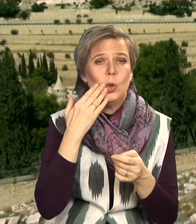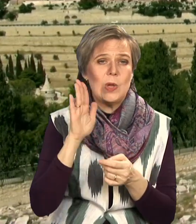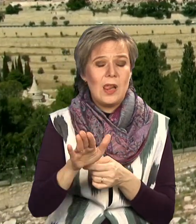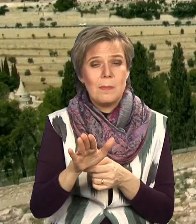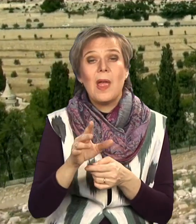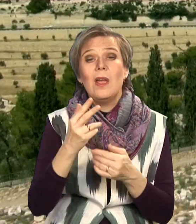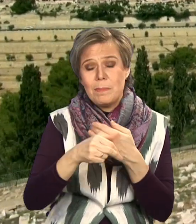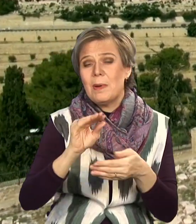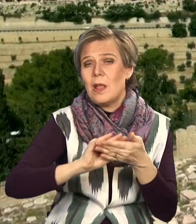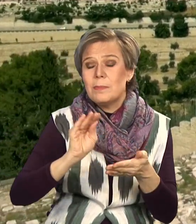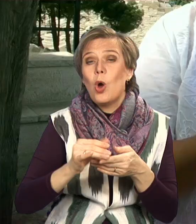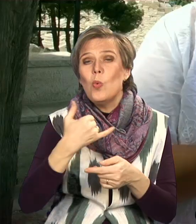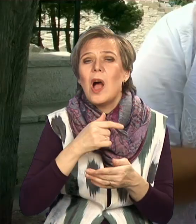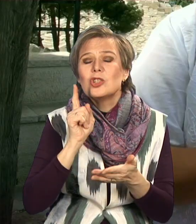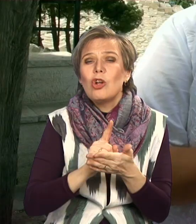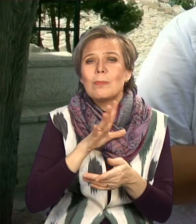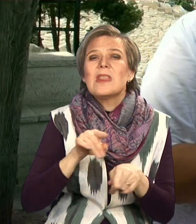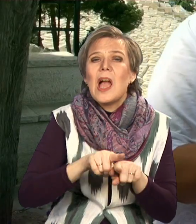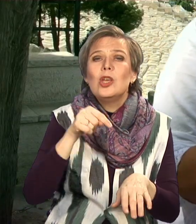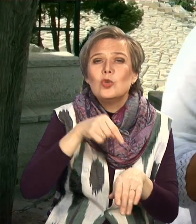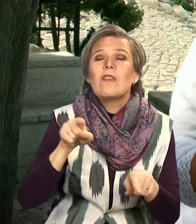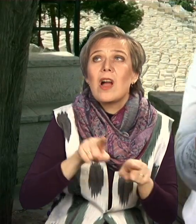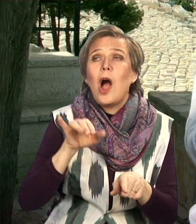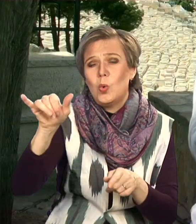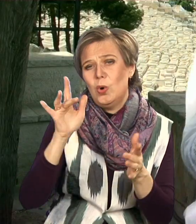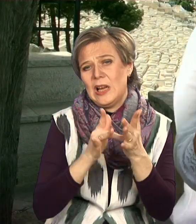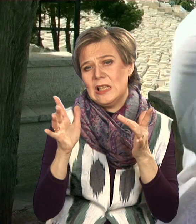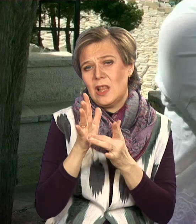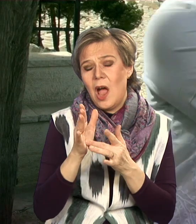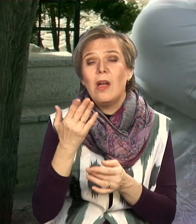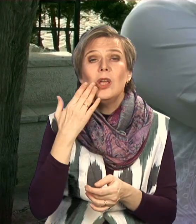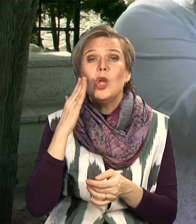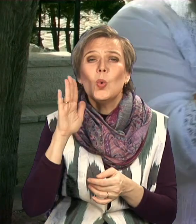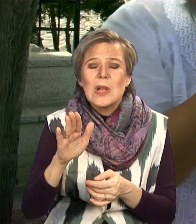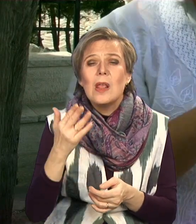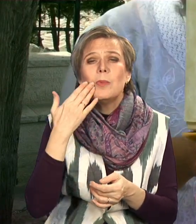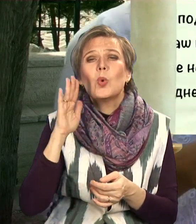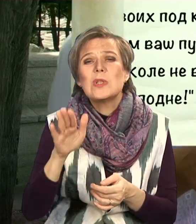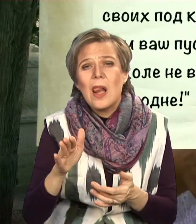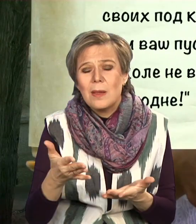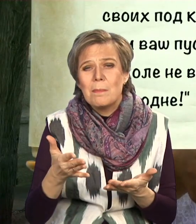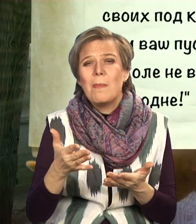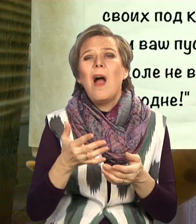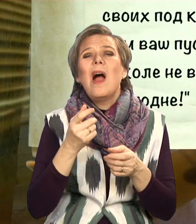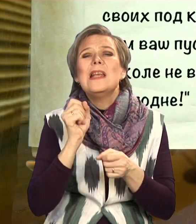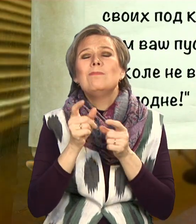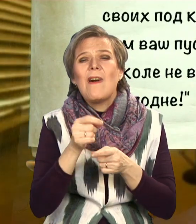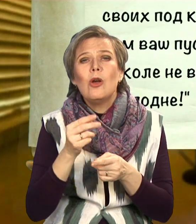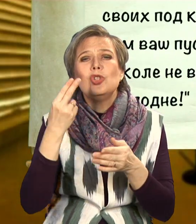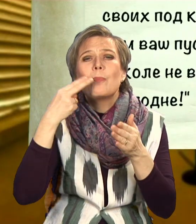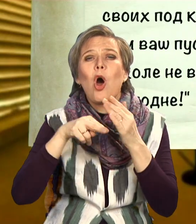говорит, что у нас должны быть такие же чувствования, как во Христе Иисусе. «Иерусалим, Иерусалим, избивающий пророков